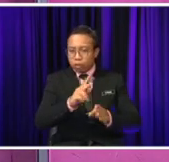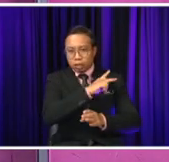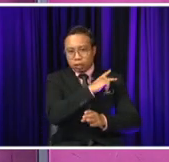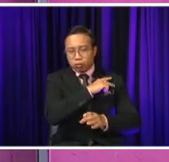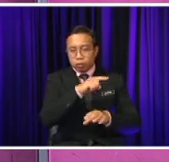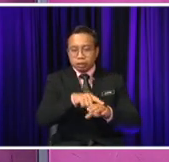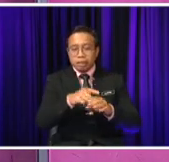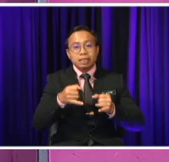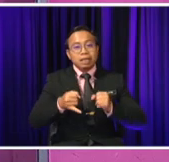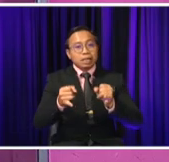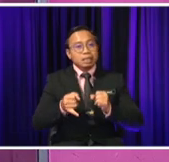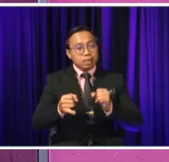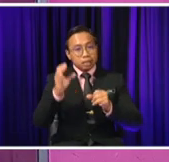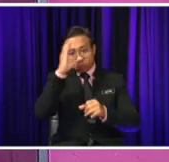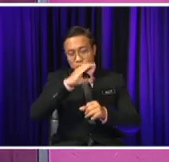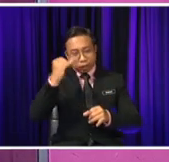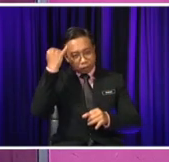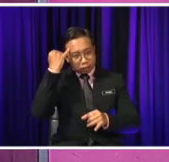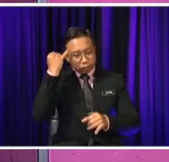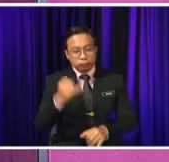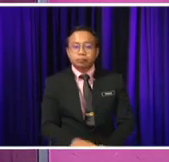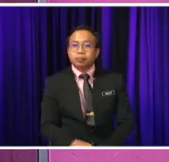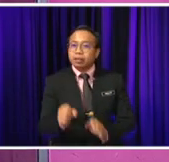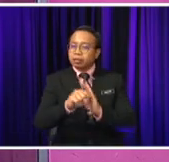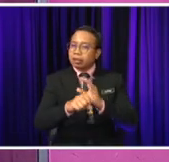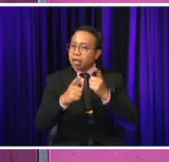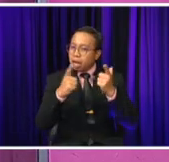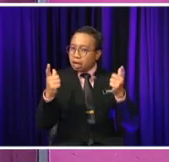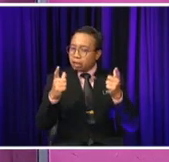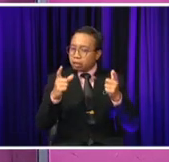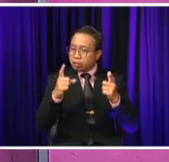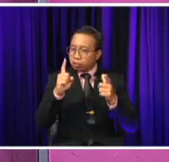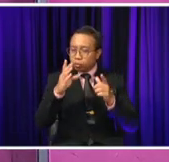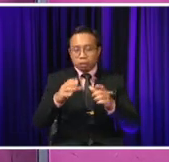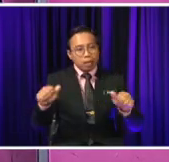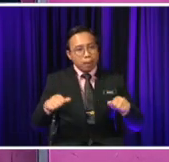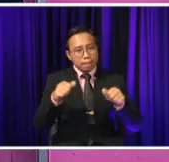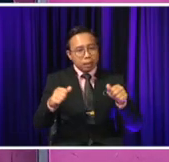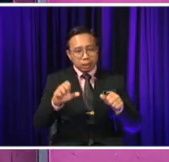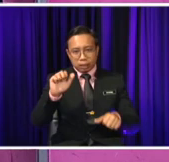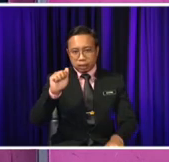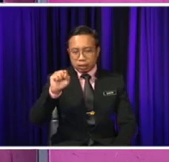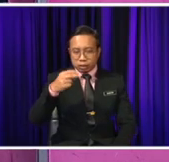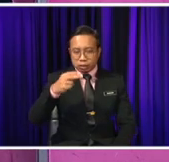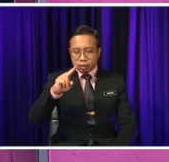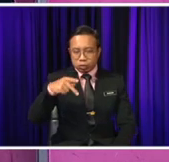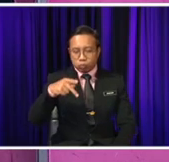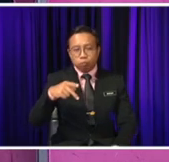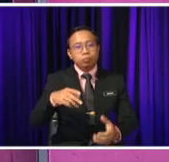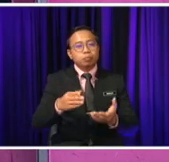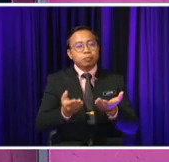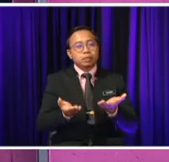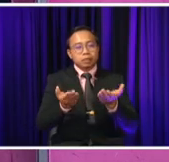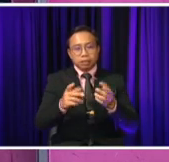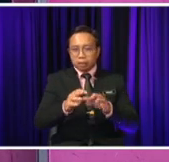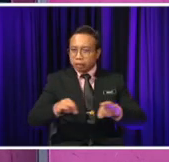jalan-jalan cari ilmu selain daripada seseorang yang mengamalkan surah assaff sangat menitik beratkan tentang keadilan